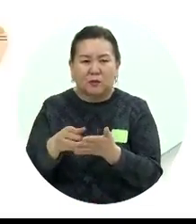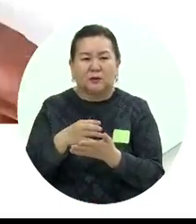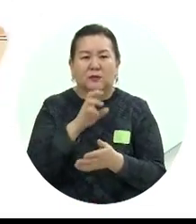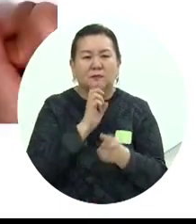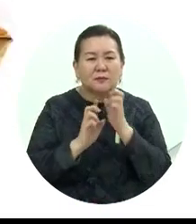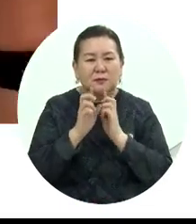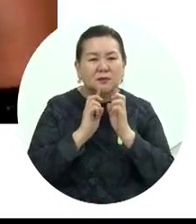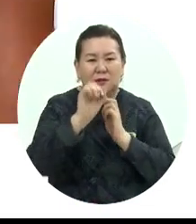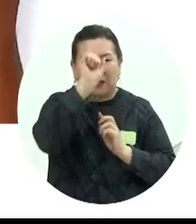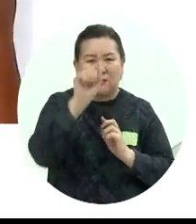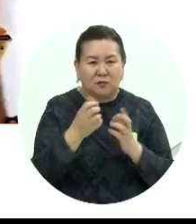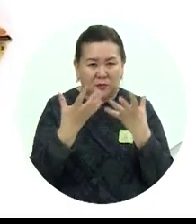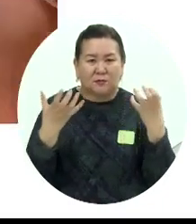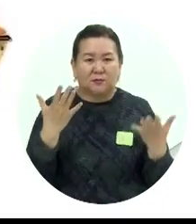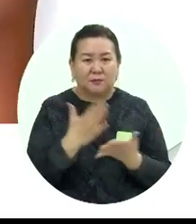байна.